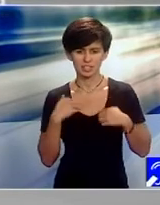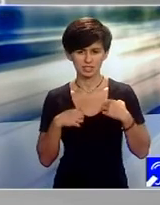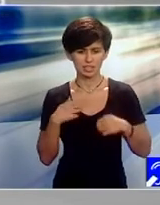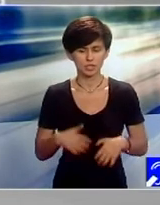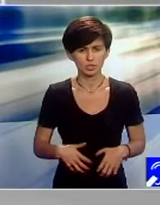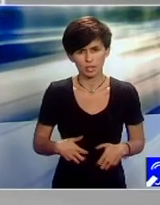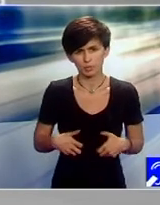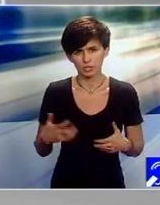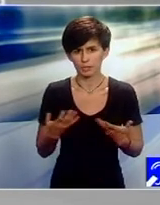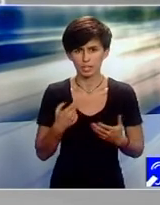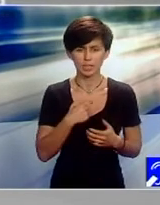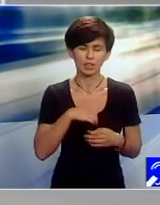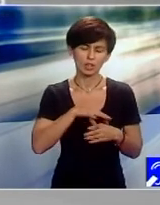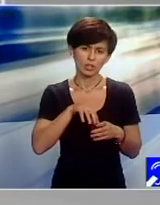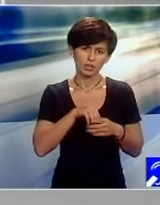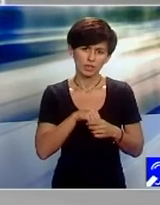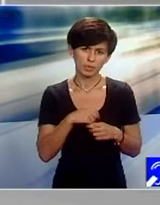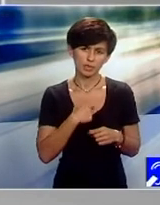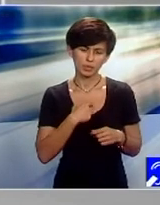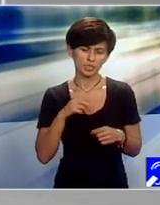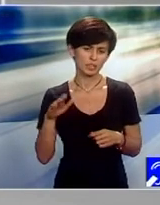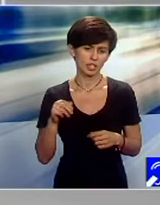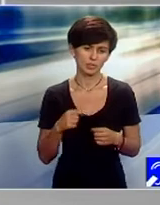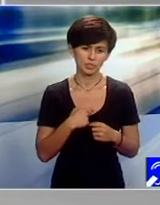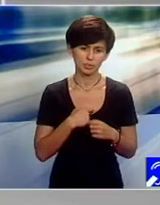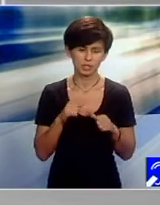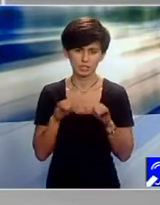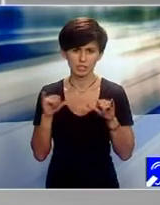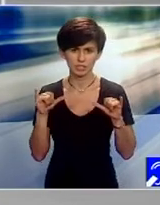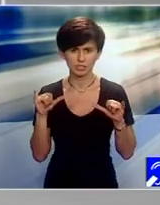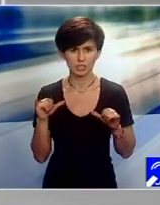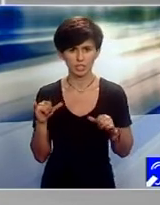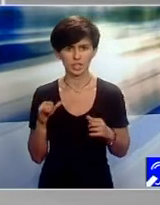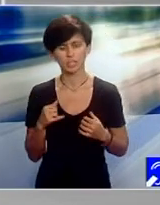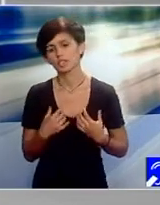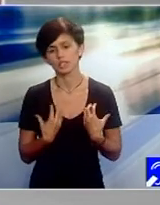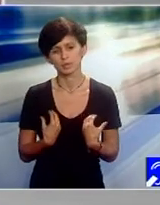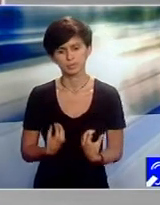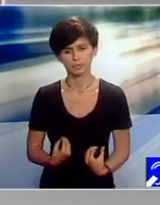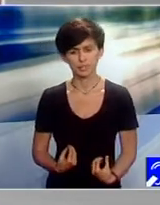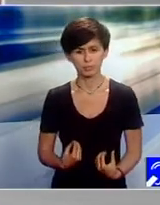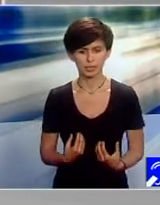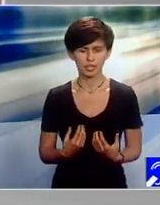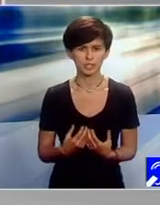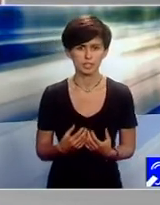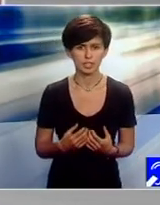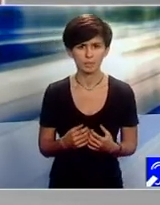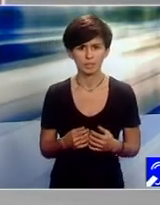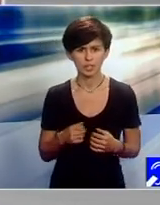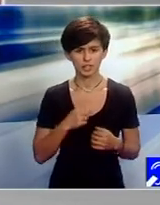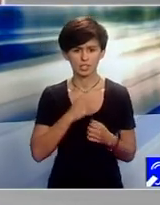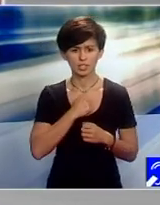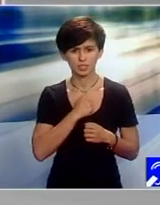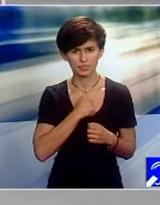să-l aibă și de acolo poate dezvolta alte tulburări asociate, cum ar fi depresie, anxietate. Eu sunt ferm convinsă că ați primit de multe ori